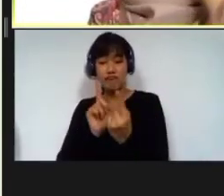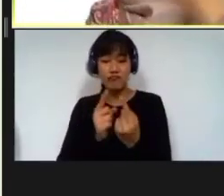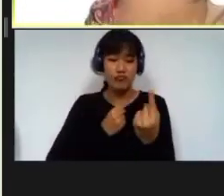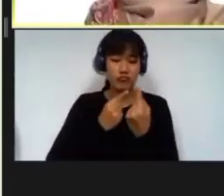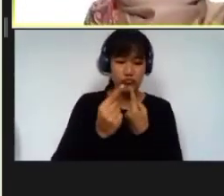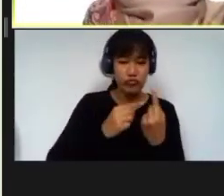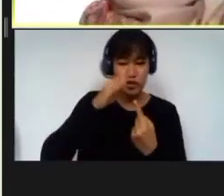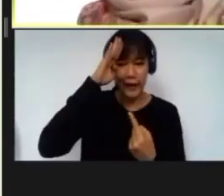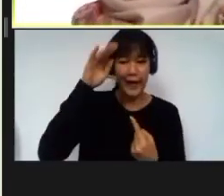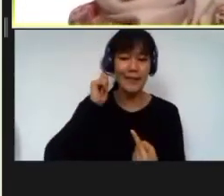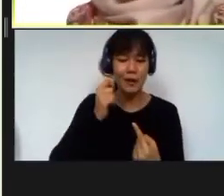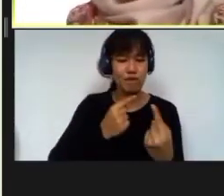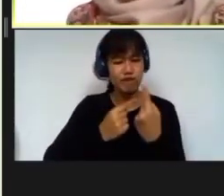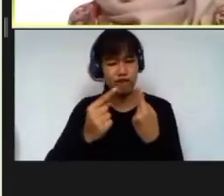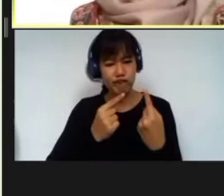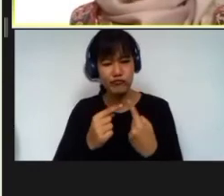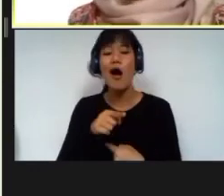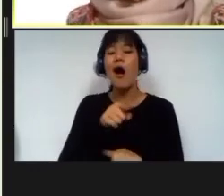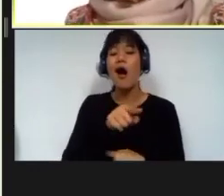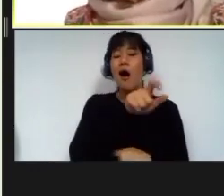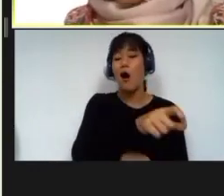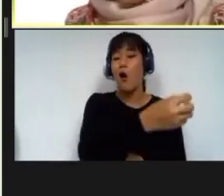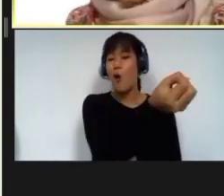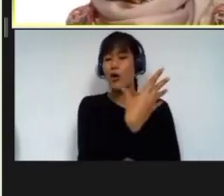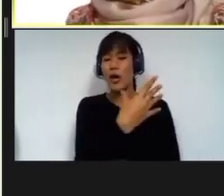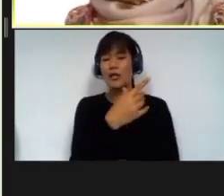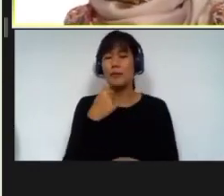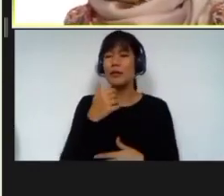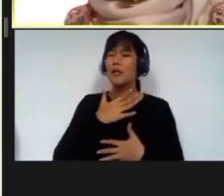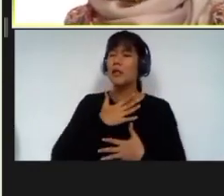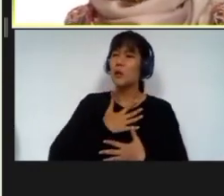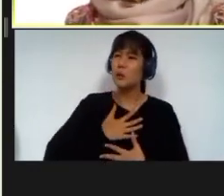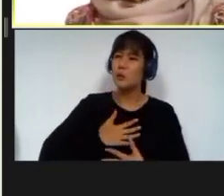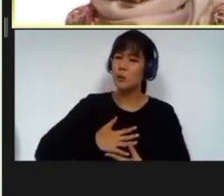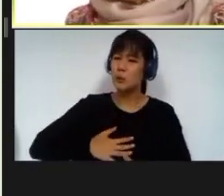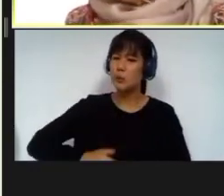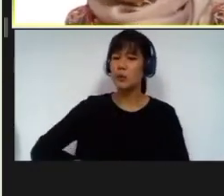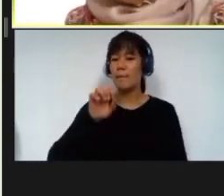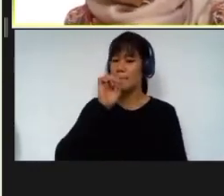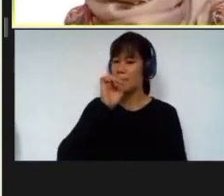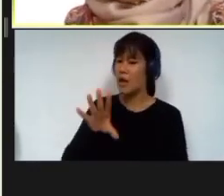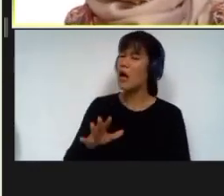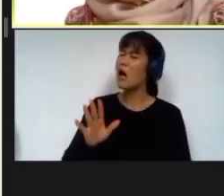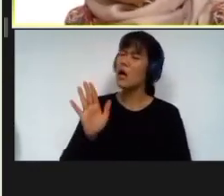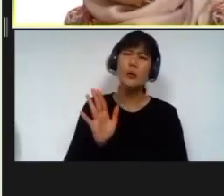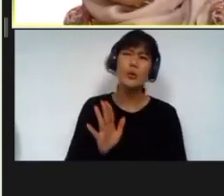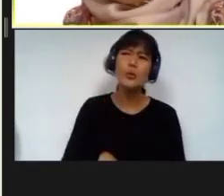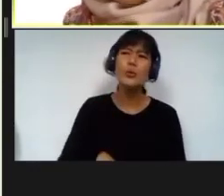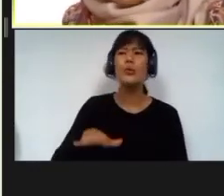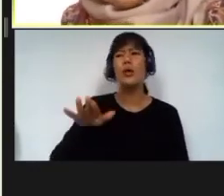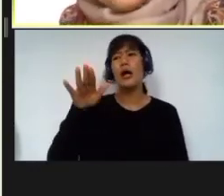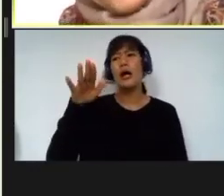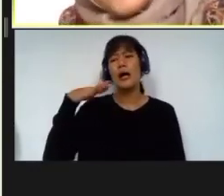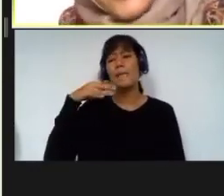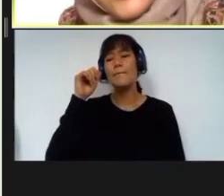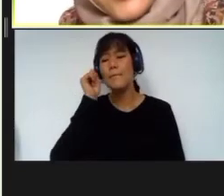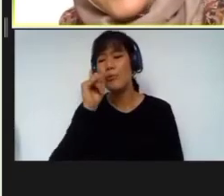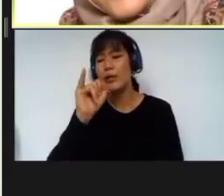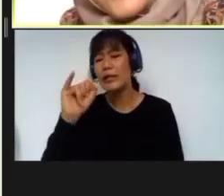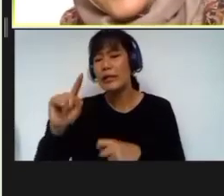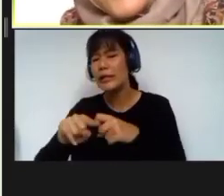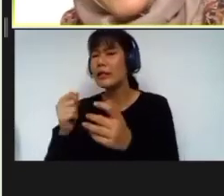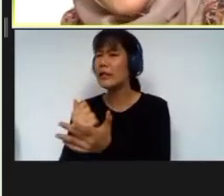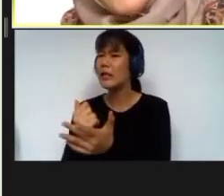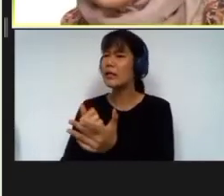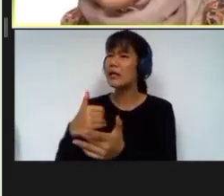beliau menyampaikan rasa penyesalan dengan mengatakan begini, aduh Mbak Iik, ternyata saya